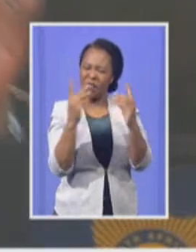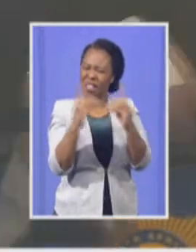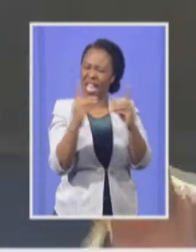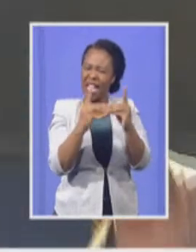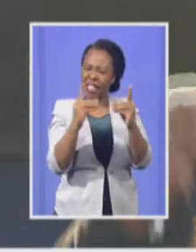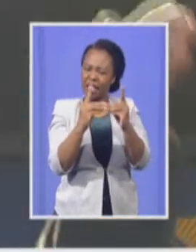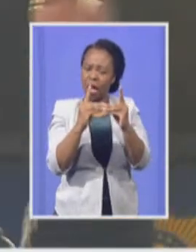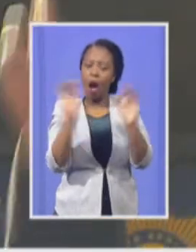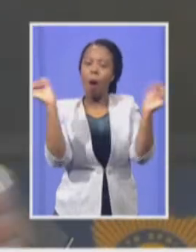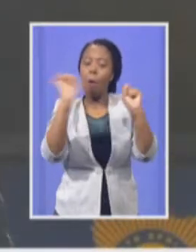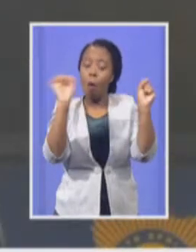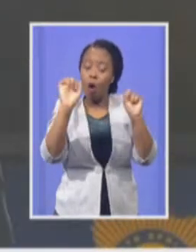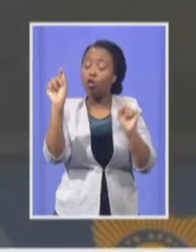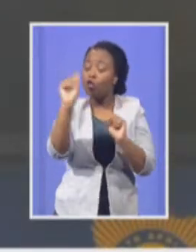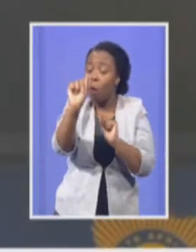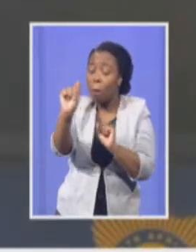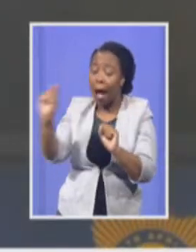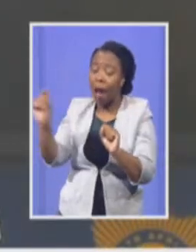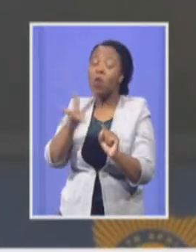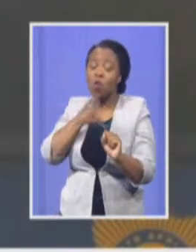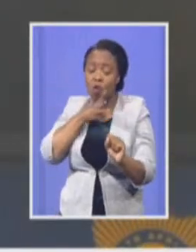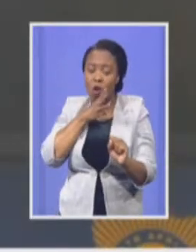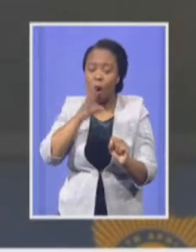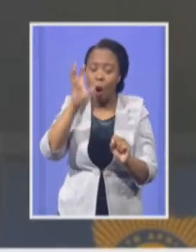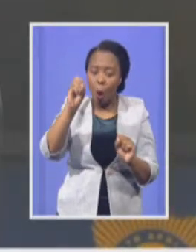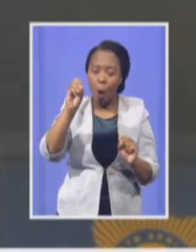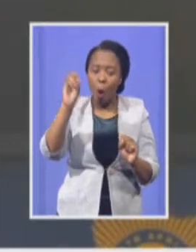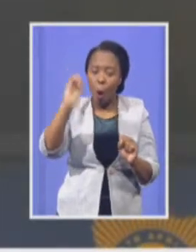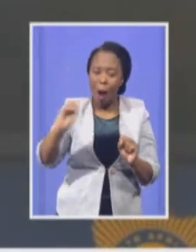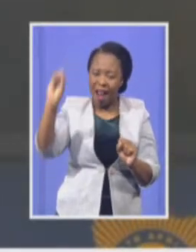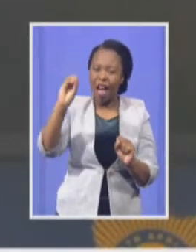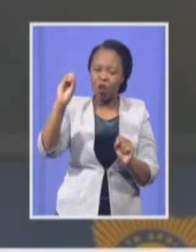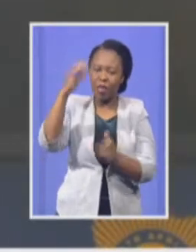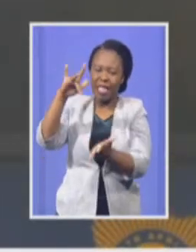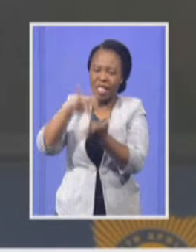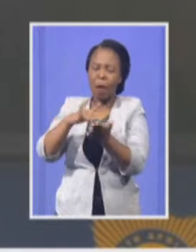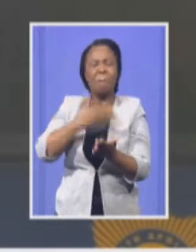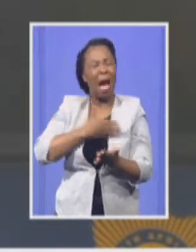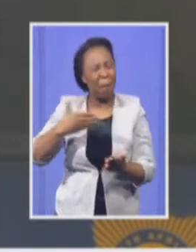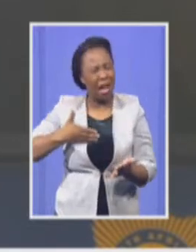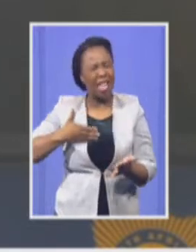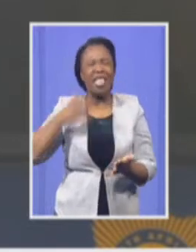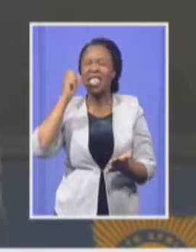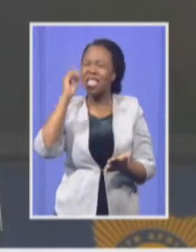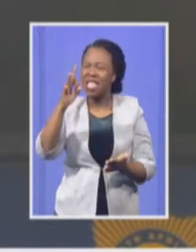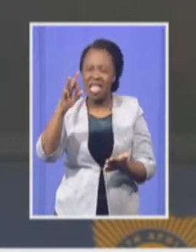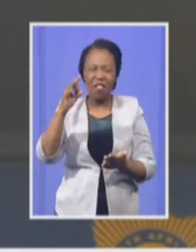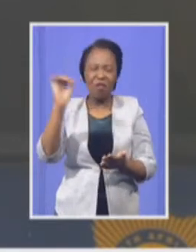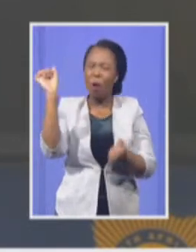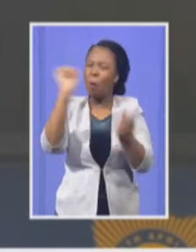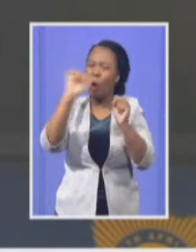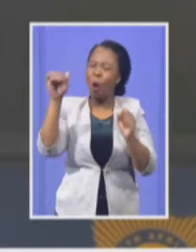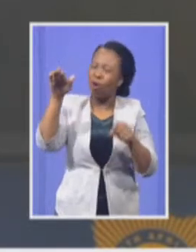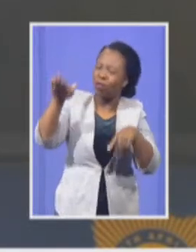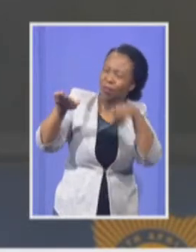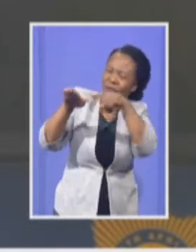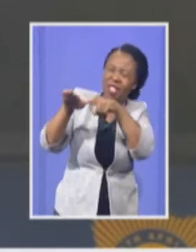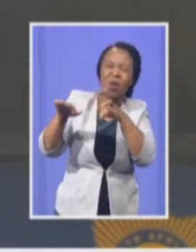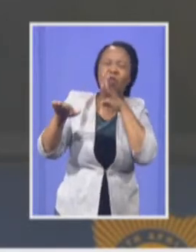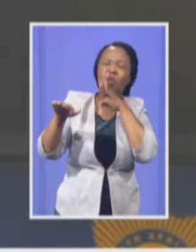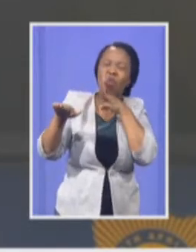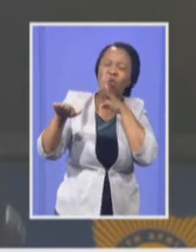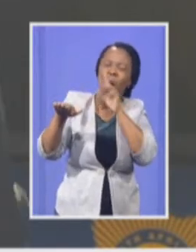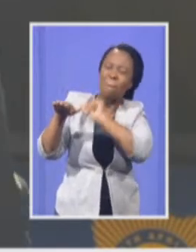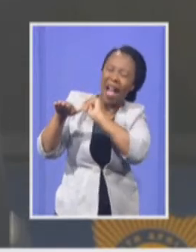kuthiwa Orlando station. Bomama uma ingane yakho ilethwa imoto ebhaliwe ukuthi Orlando police